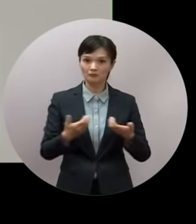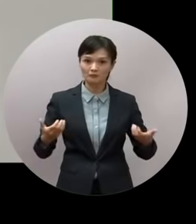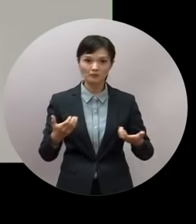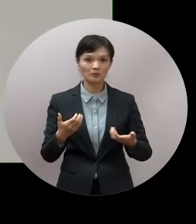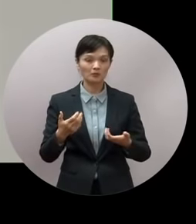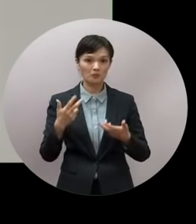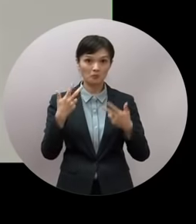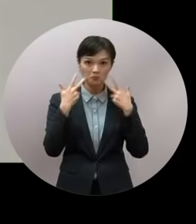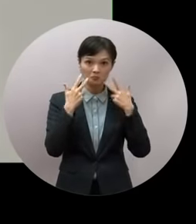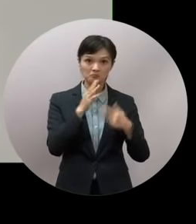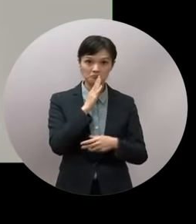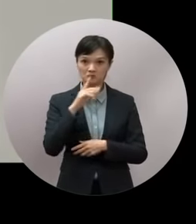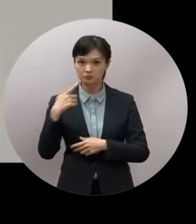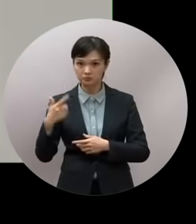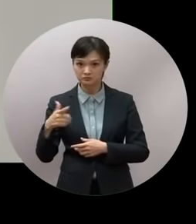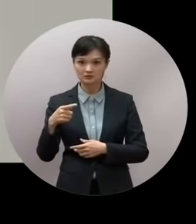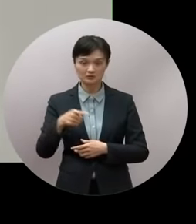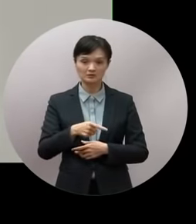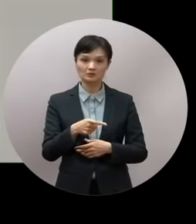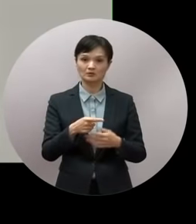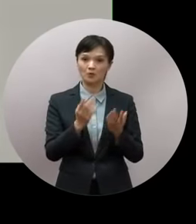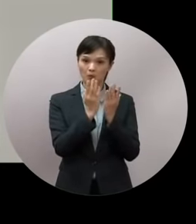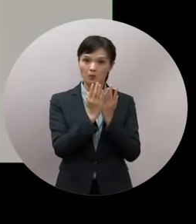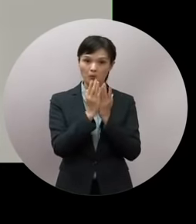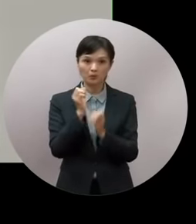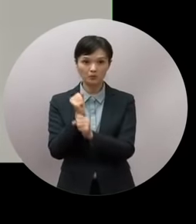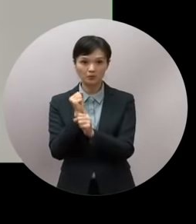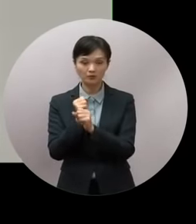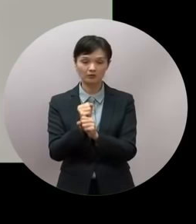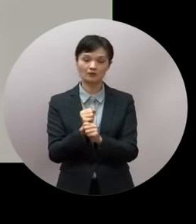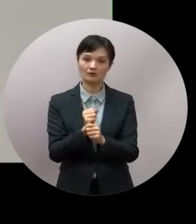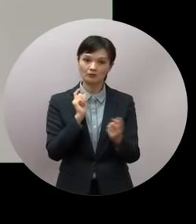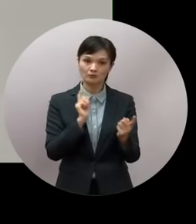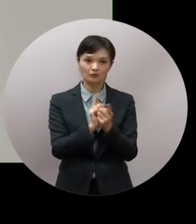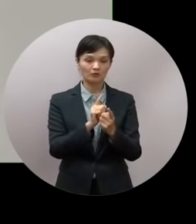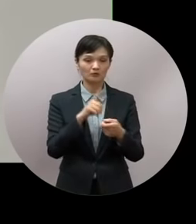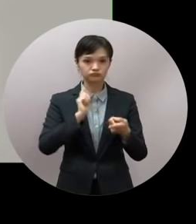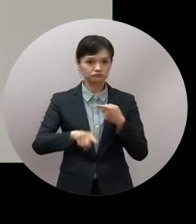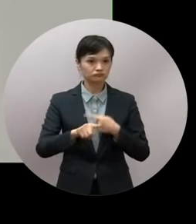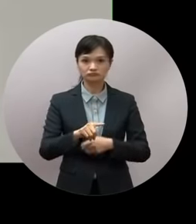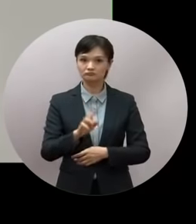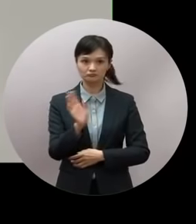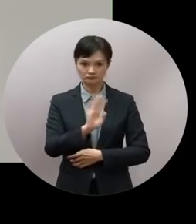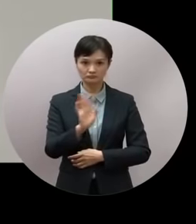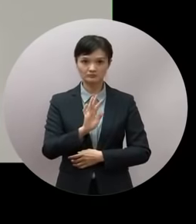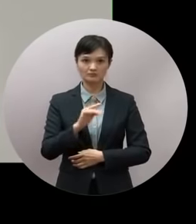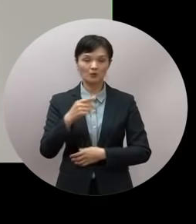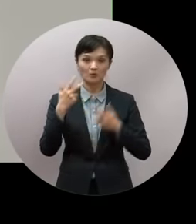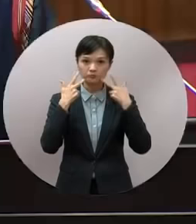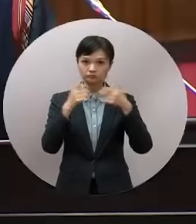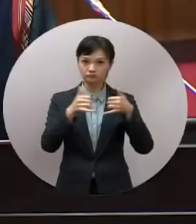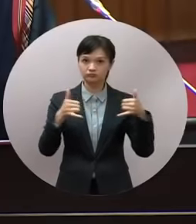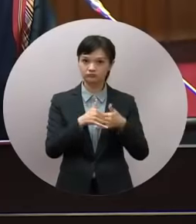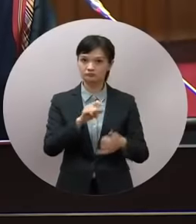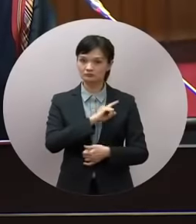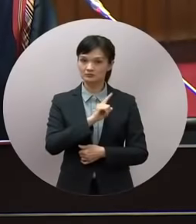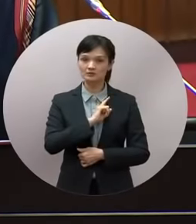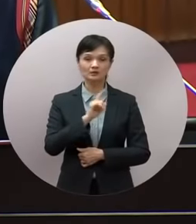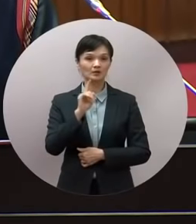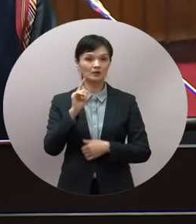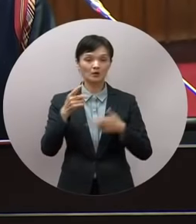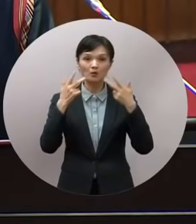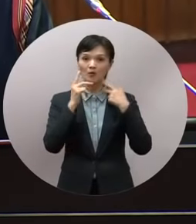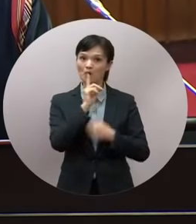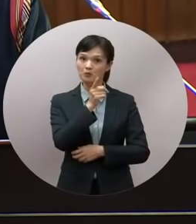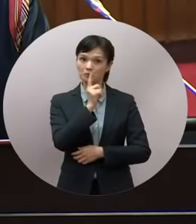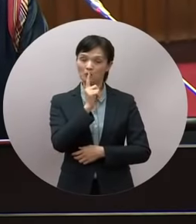受不当的对待。”原住民有权要用自己的母语受教育，成立自己的学校。而现在